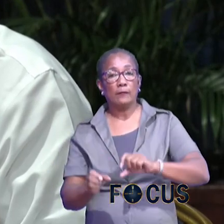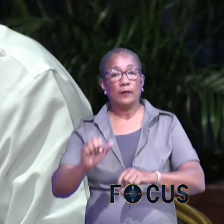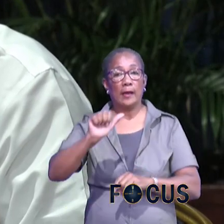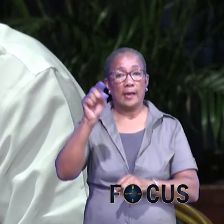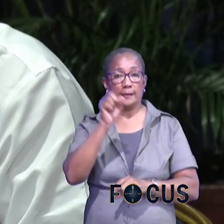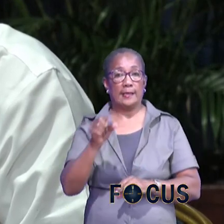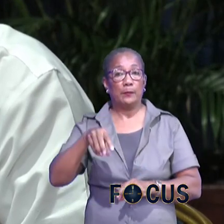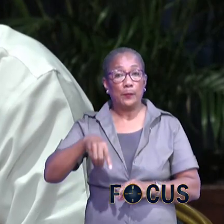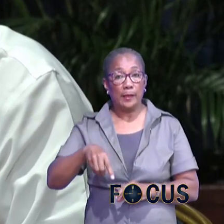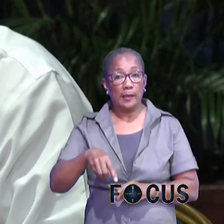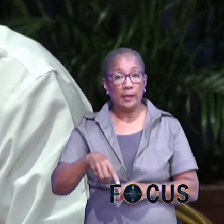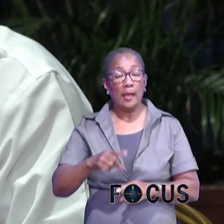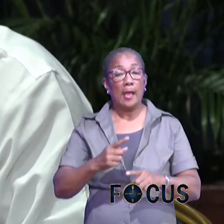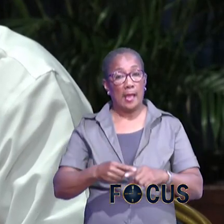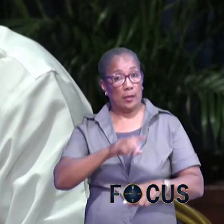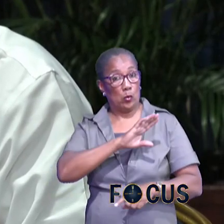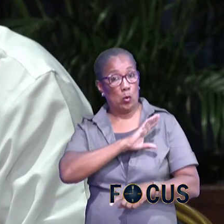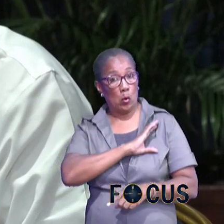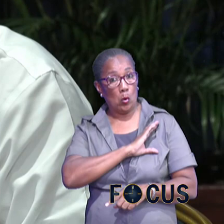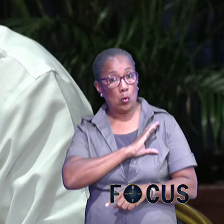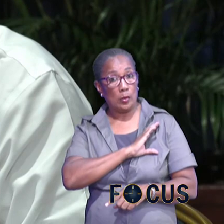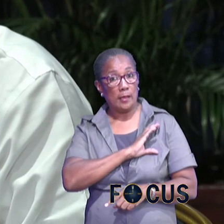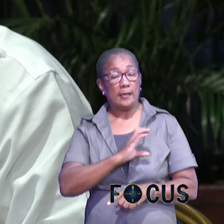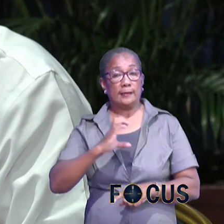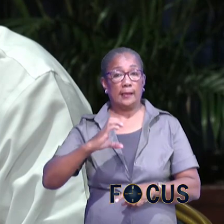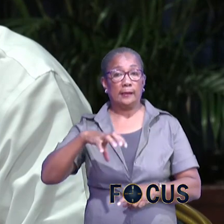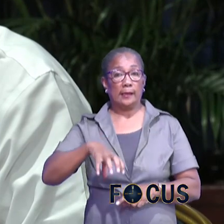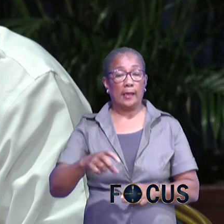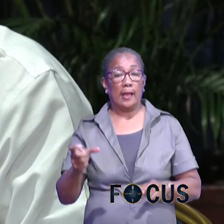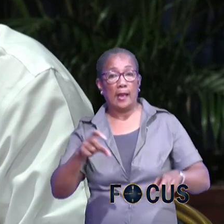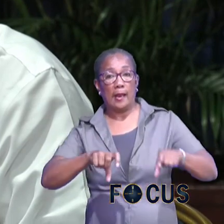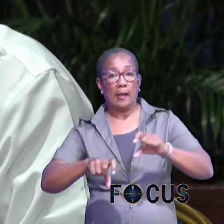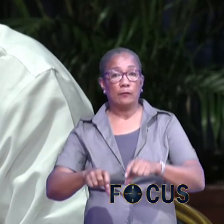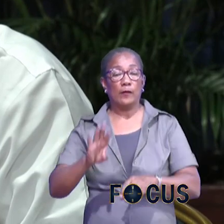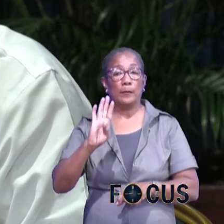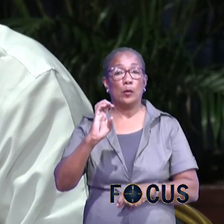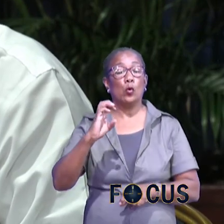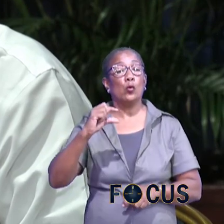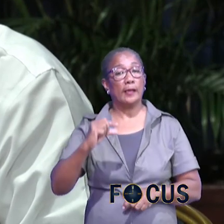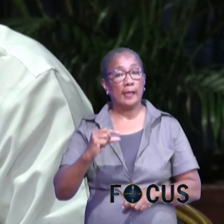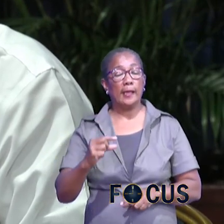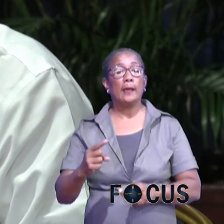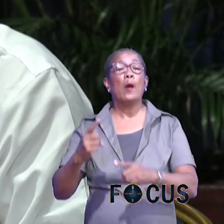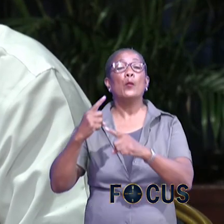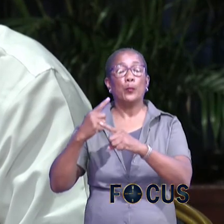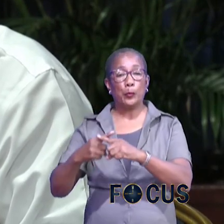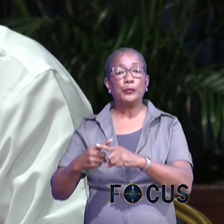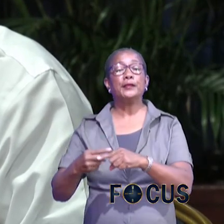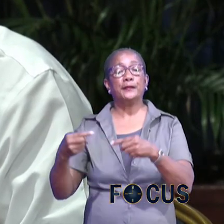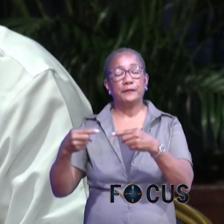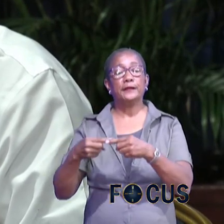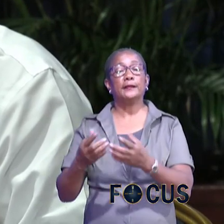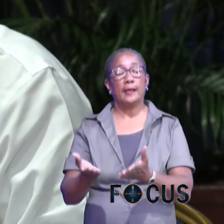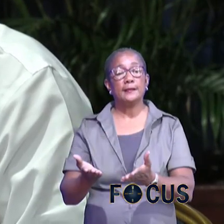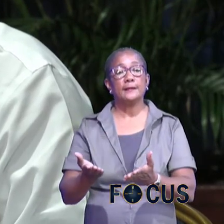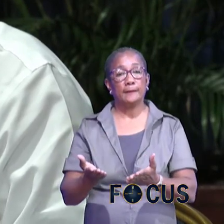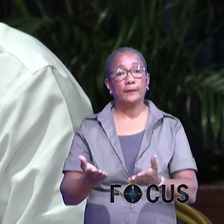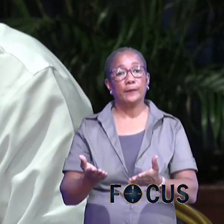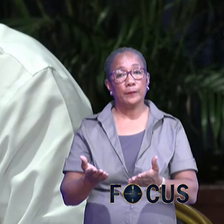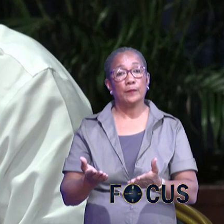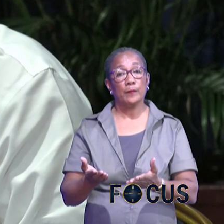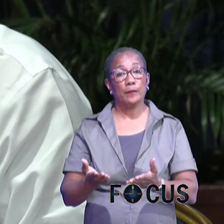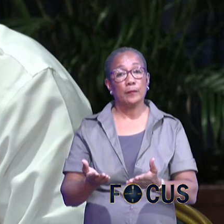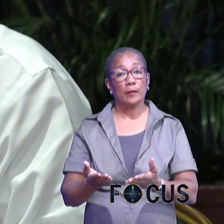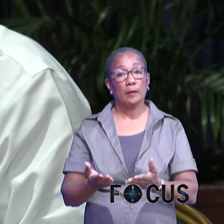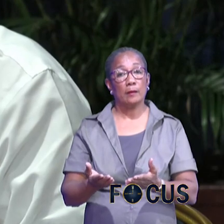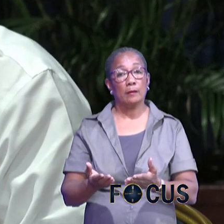AZP als het centraal lab van het BOG positief getest is. Hij